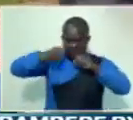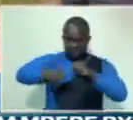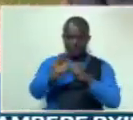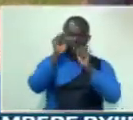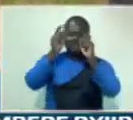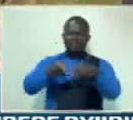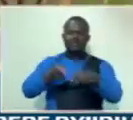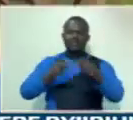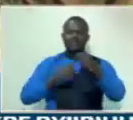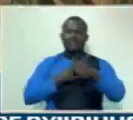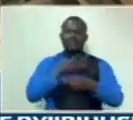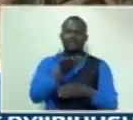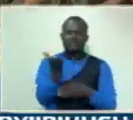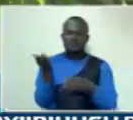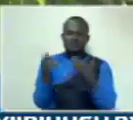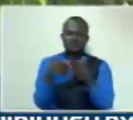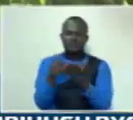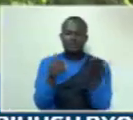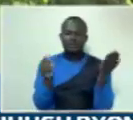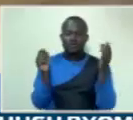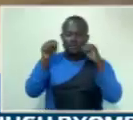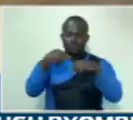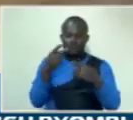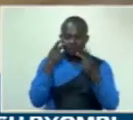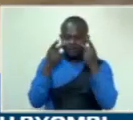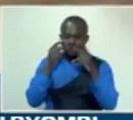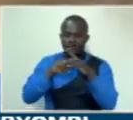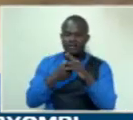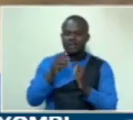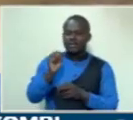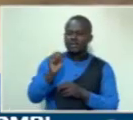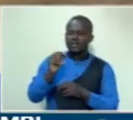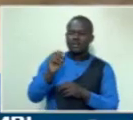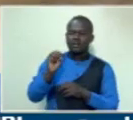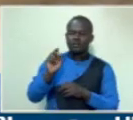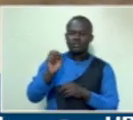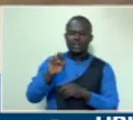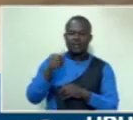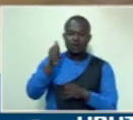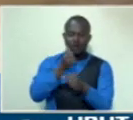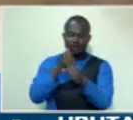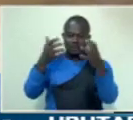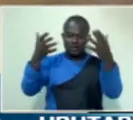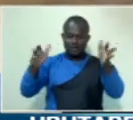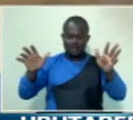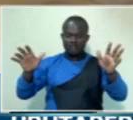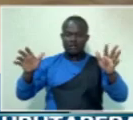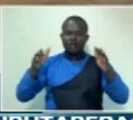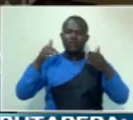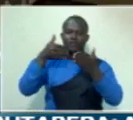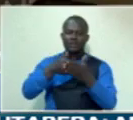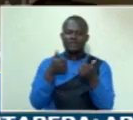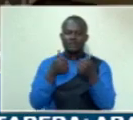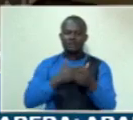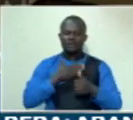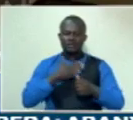rwa rutindo rwa giciye nirwo twari twaje kureba twatangira Nyamutera aho harakozwe hararangiye hameze neza rugeze ahantu